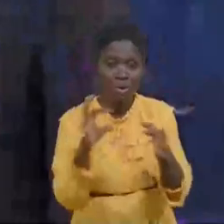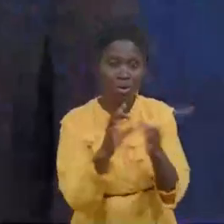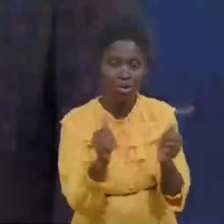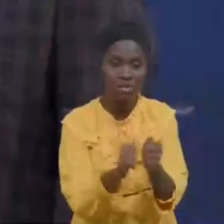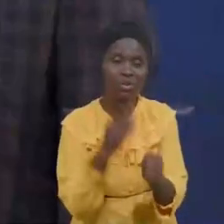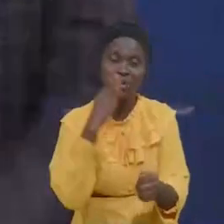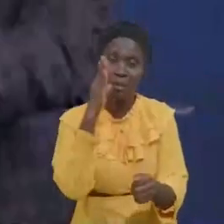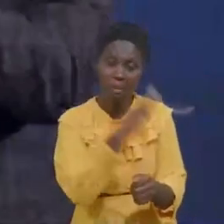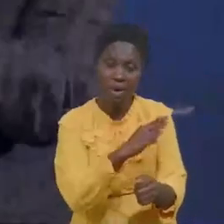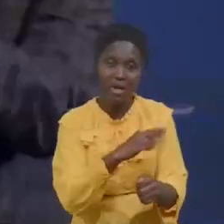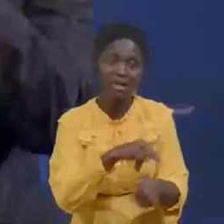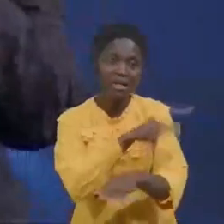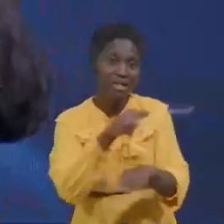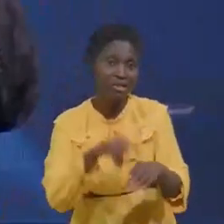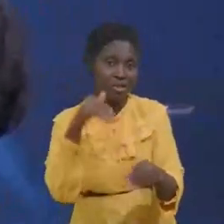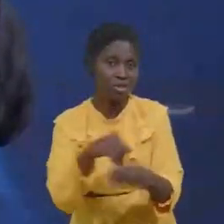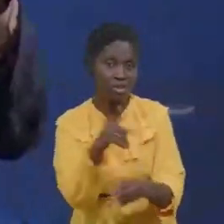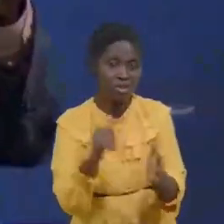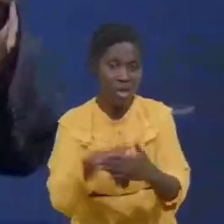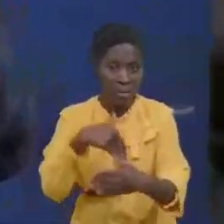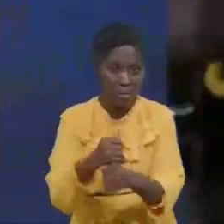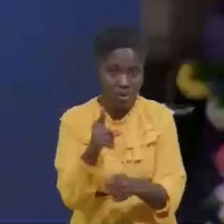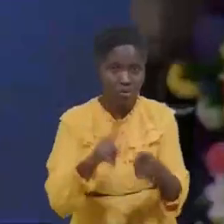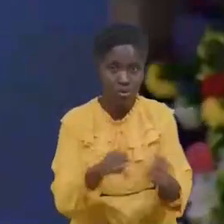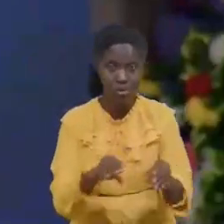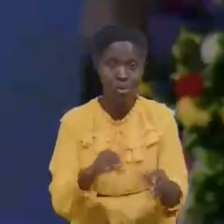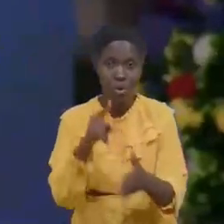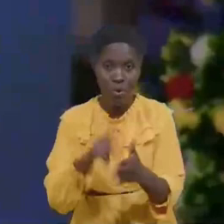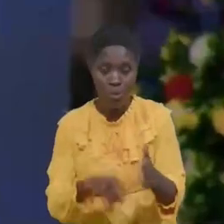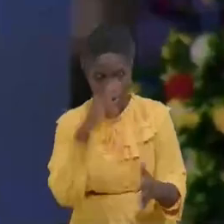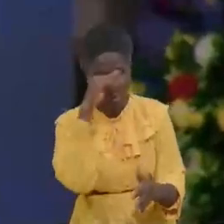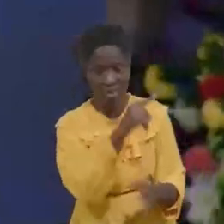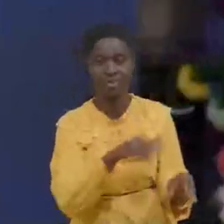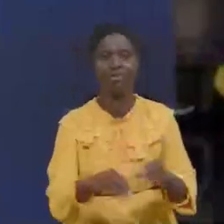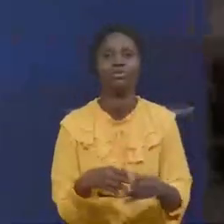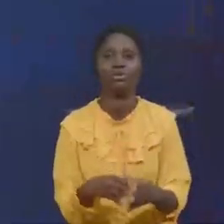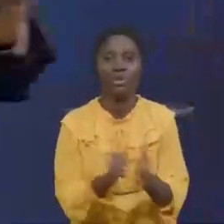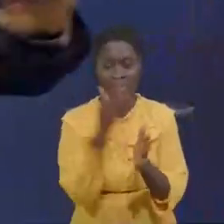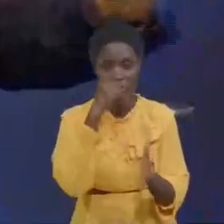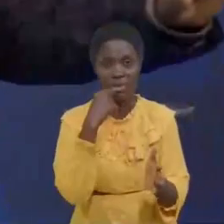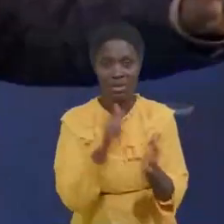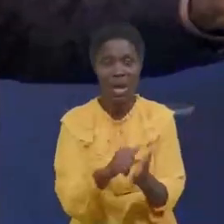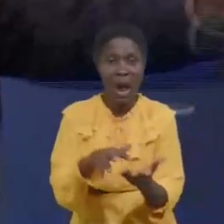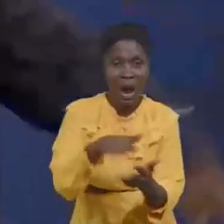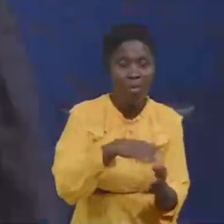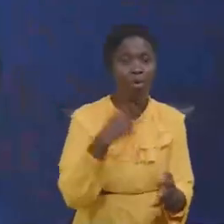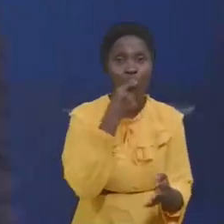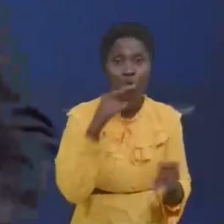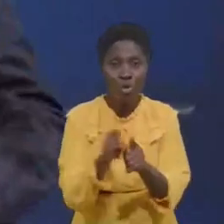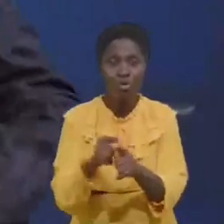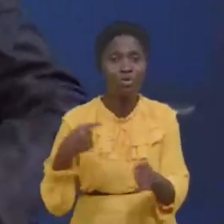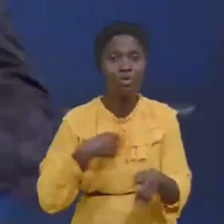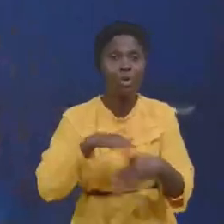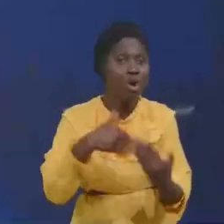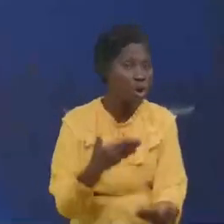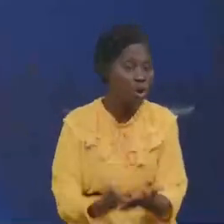qui te fait faire ce que la personne fait. Donc c'est pourquoi c'est dit que nous tous aussi, nous étions de leur